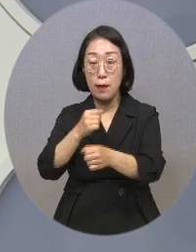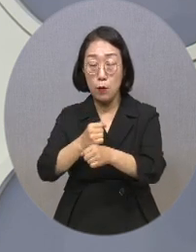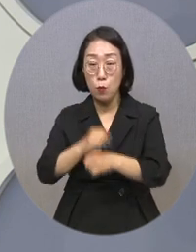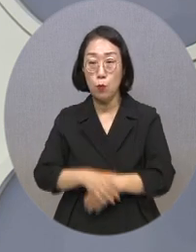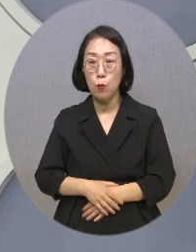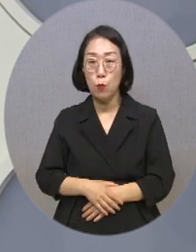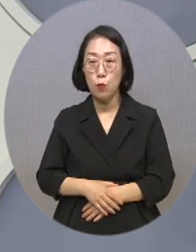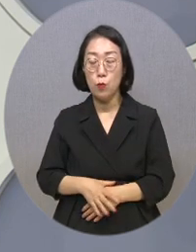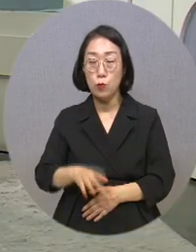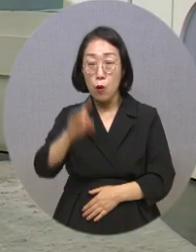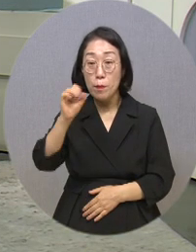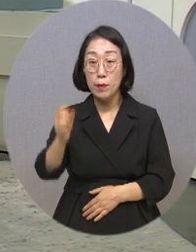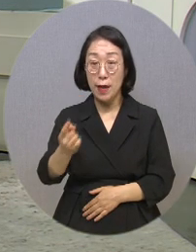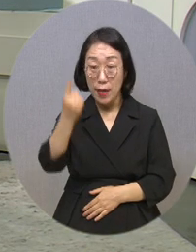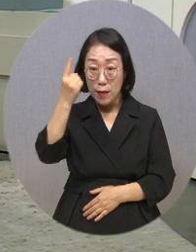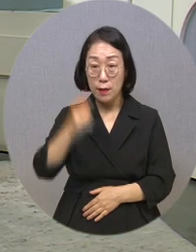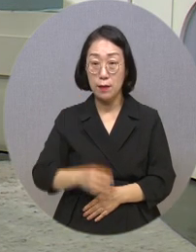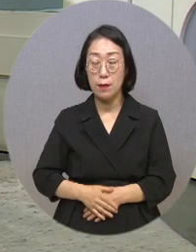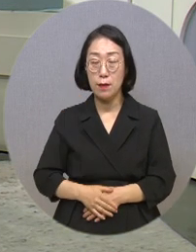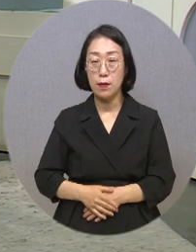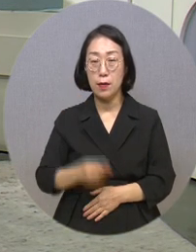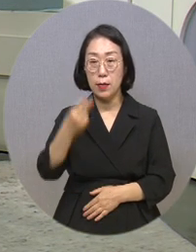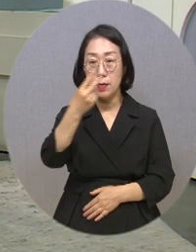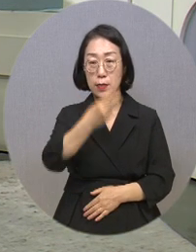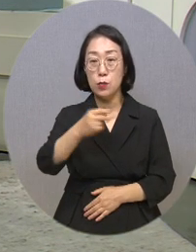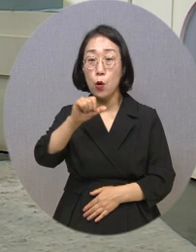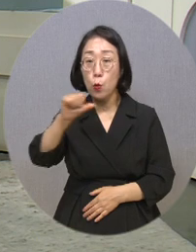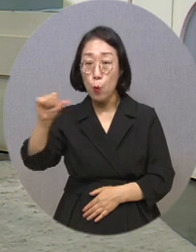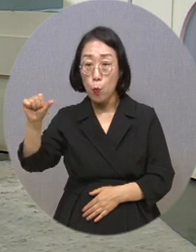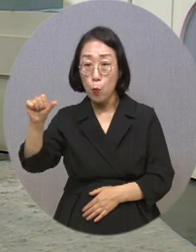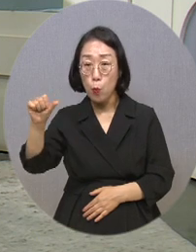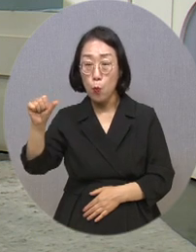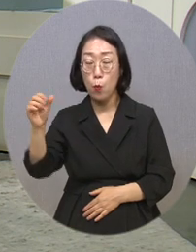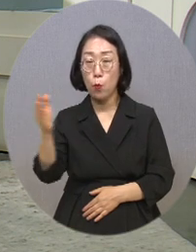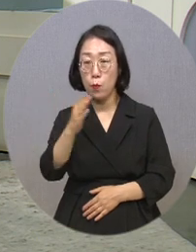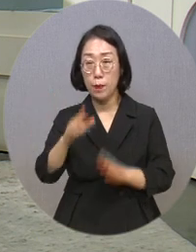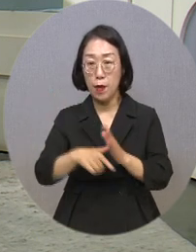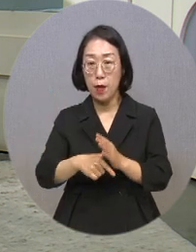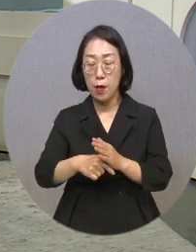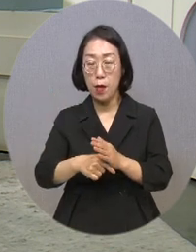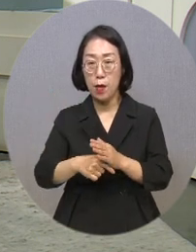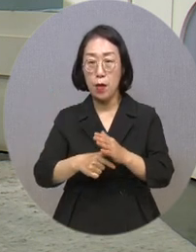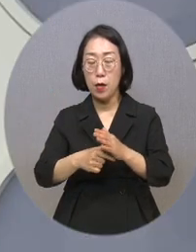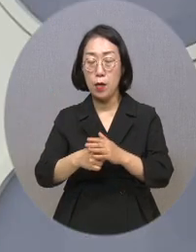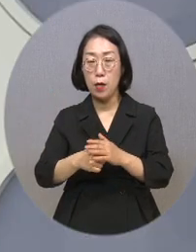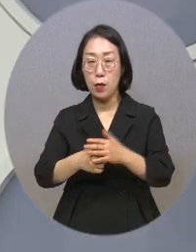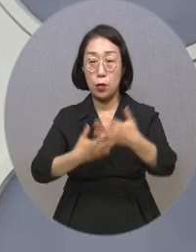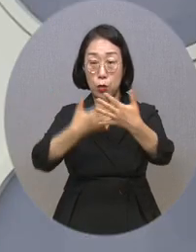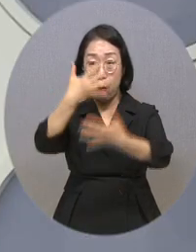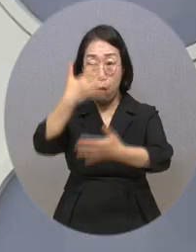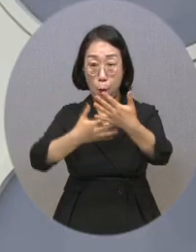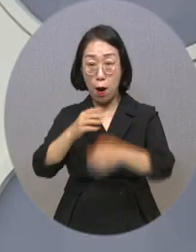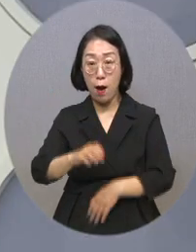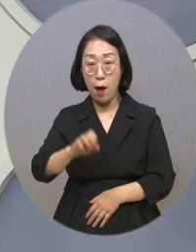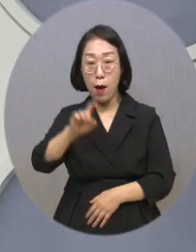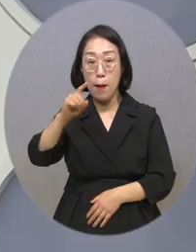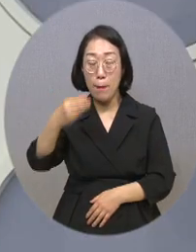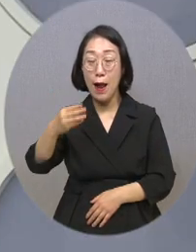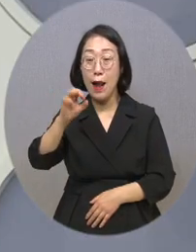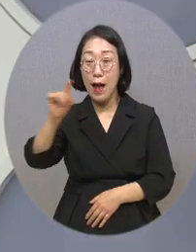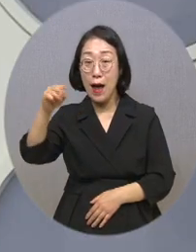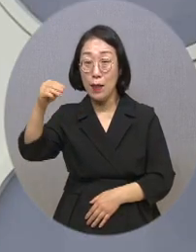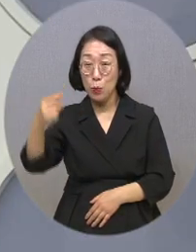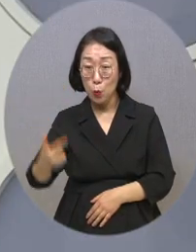됐다고 아까 말씀드렸는데 2005년 정도에 그 영화 마라톤이 그 사회적 이슈가